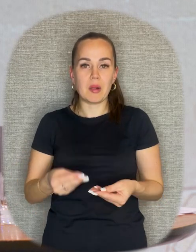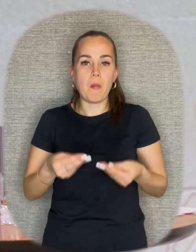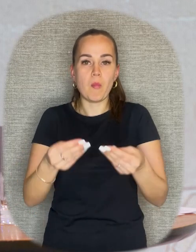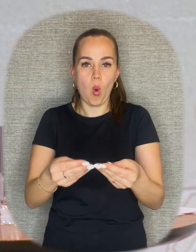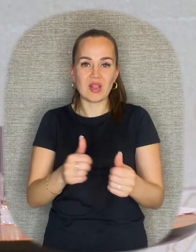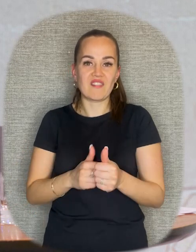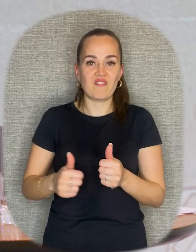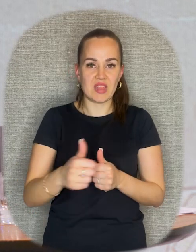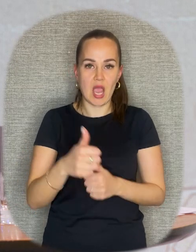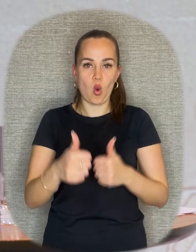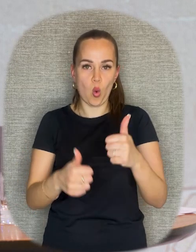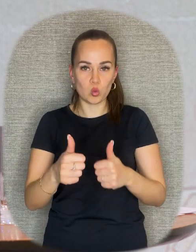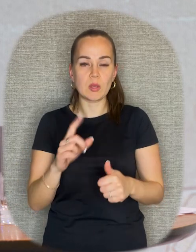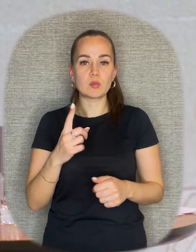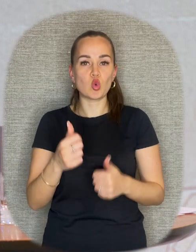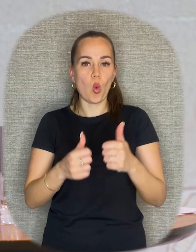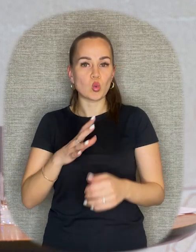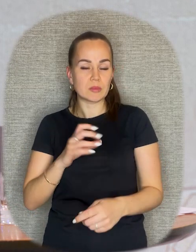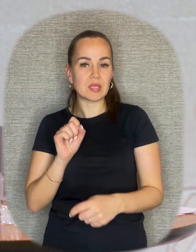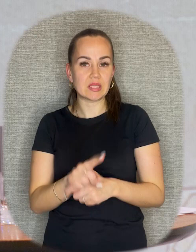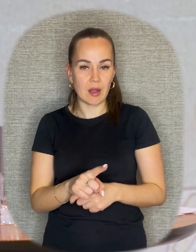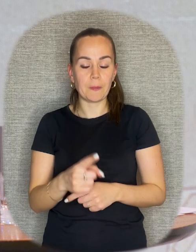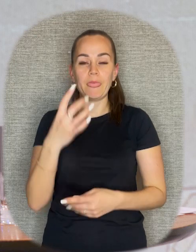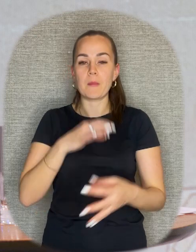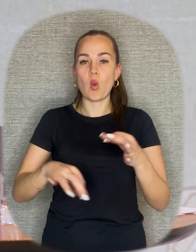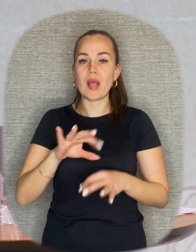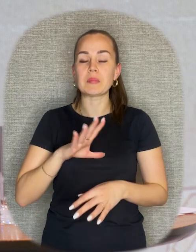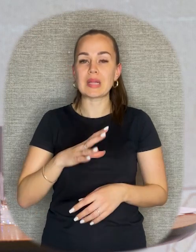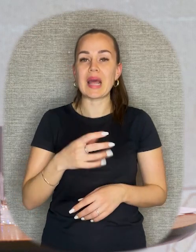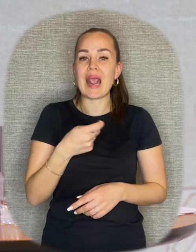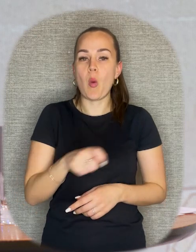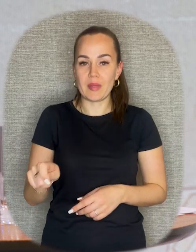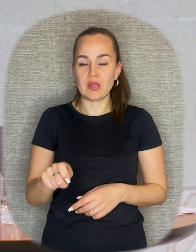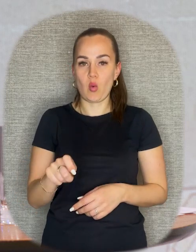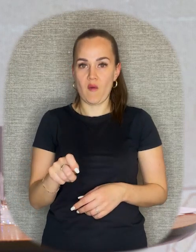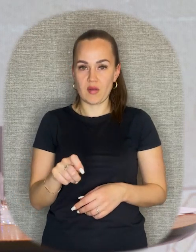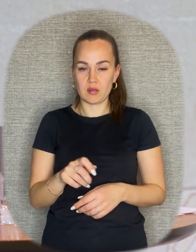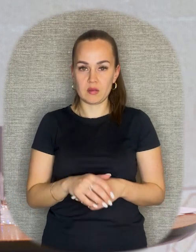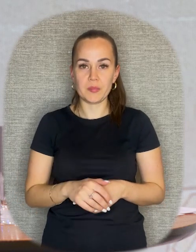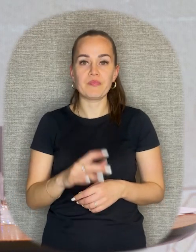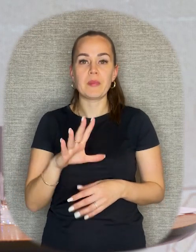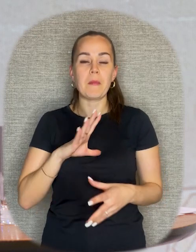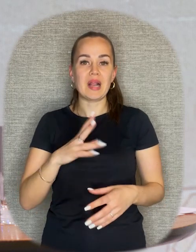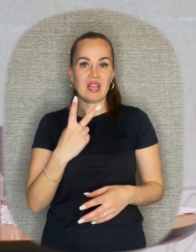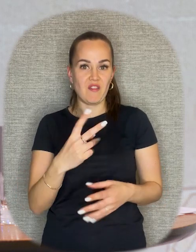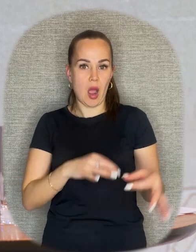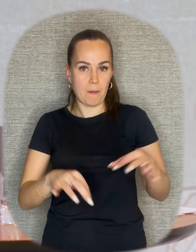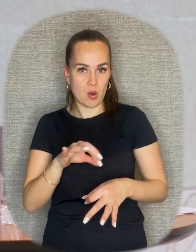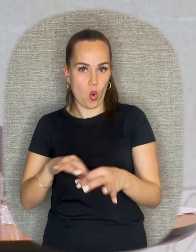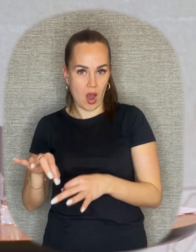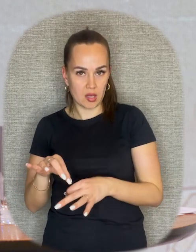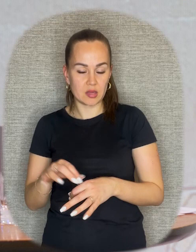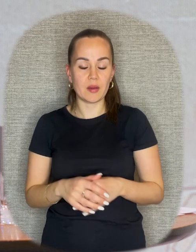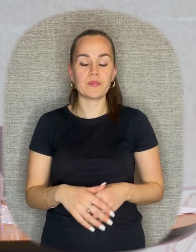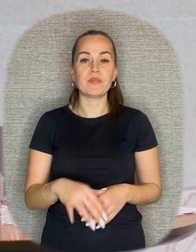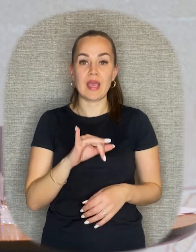архитектор Валентин Александрович Каменский Этот проект был подан вне конкурса поскольку конкурс был заказной но